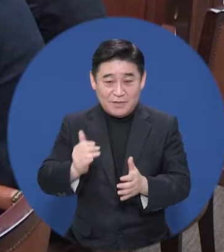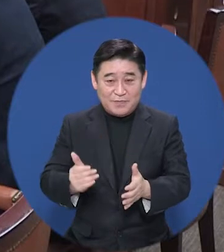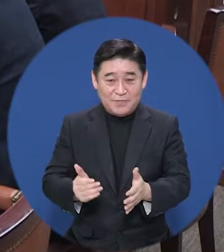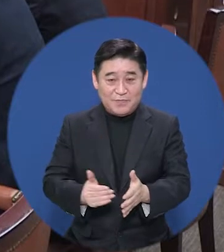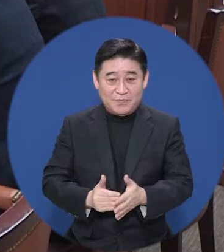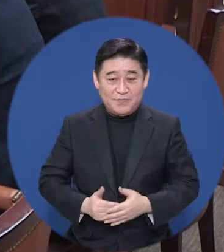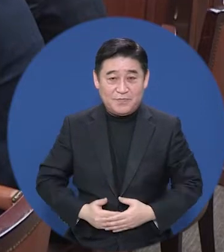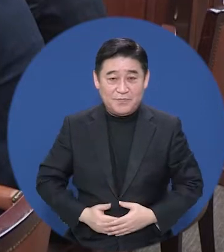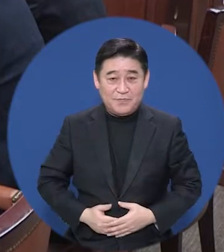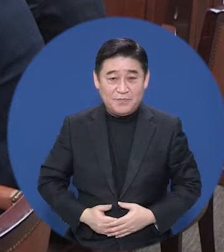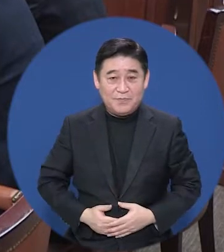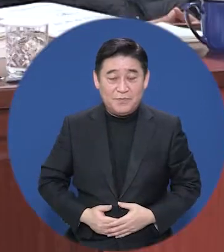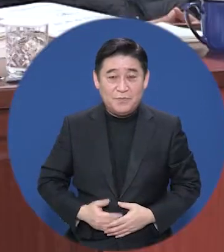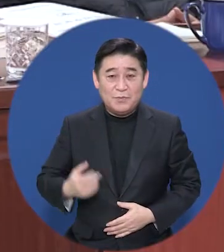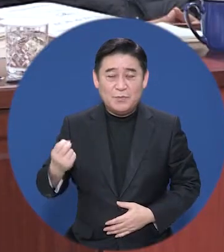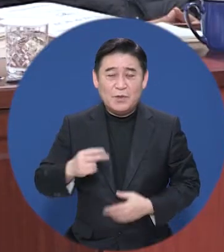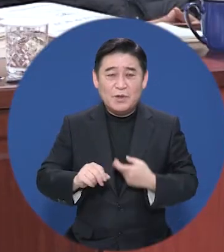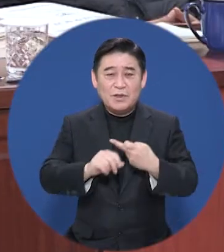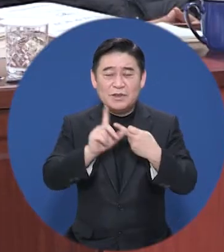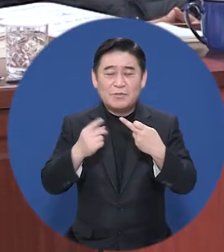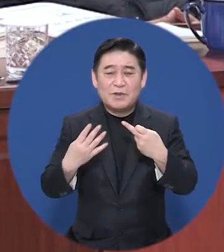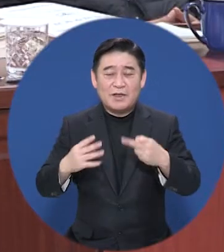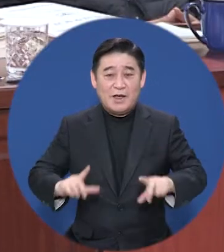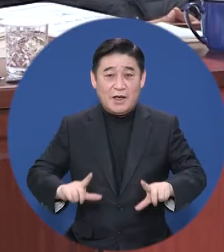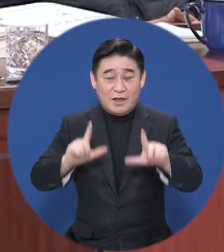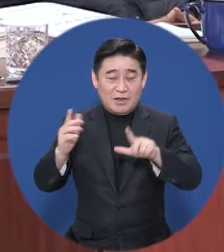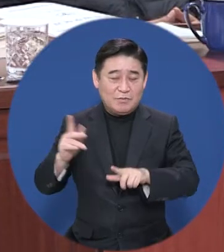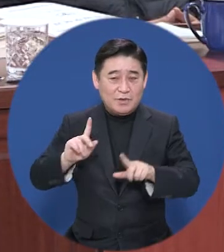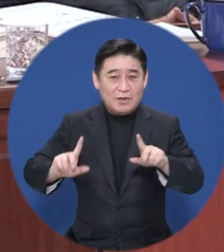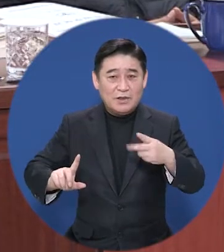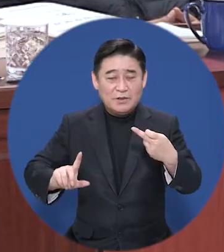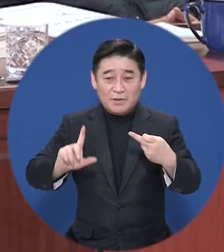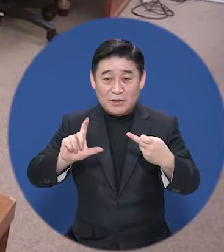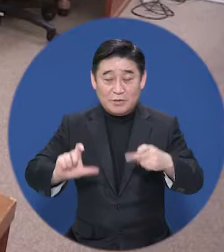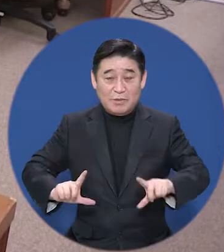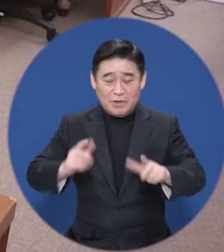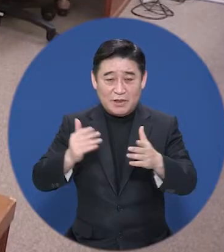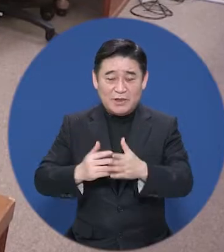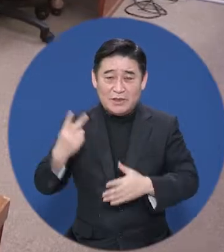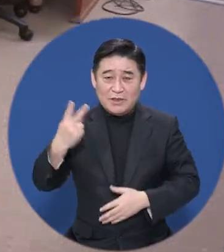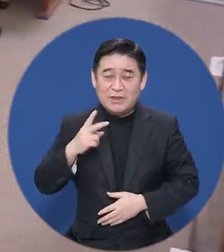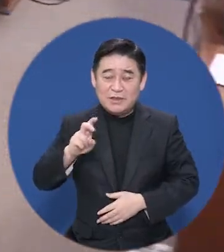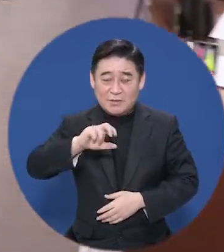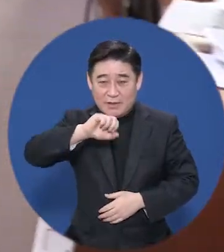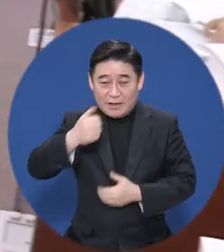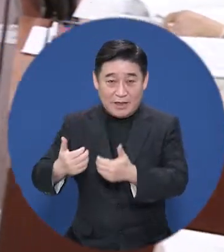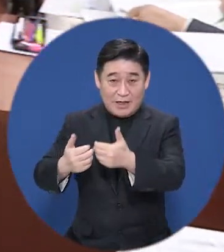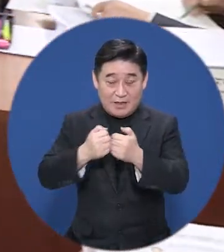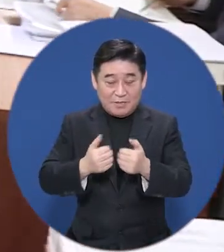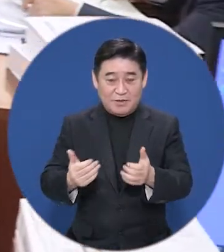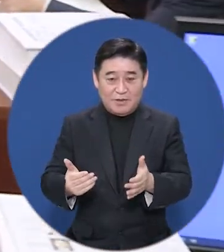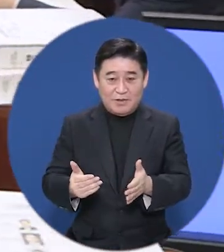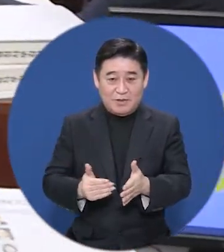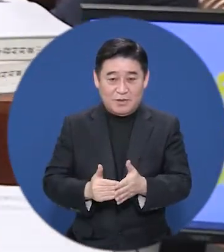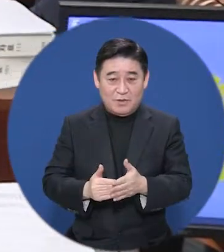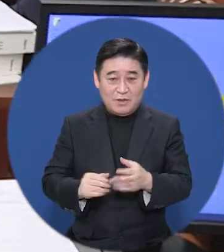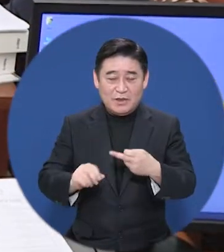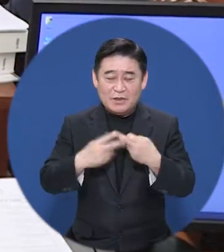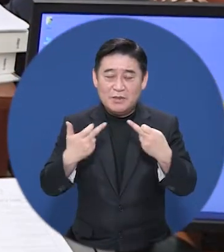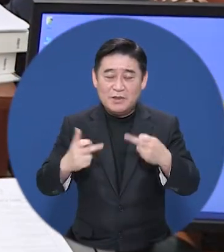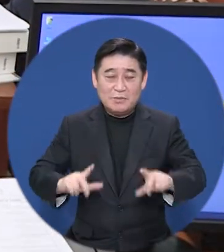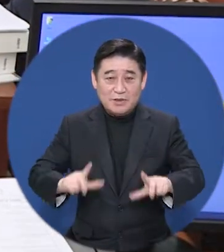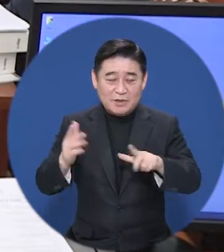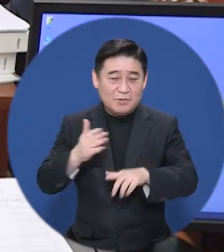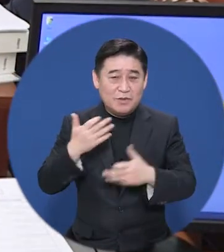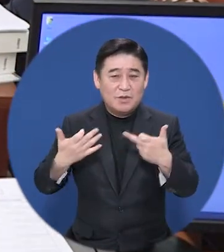진행했습니다. 이어서 12월 4일부터 15일까지 2020년도 예산안을 심의한 데 이어 12월